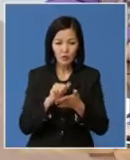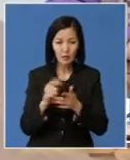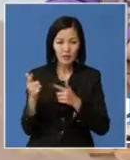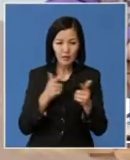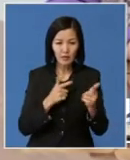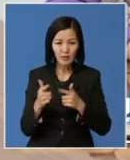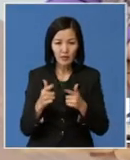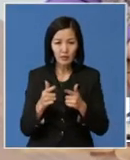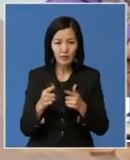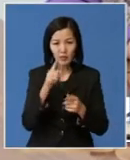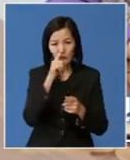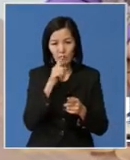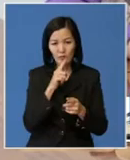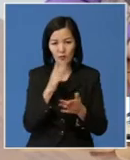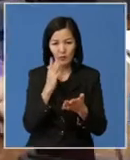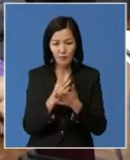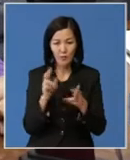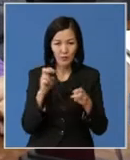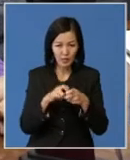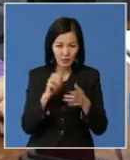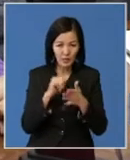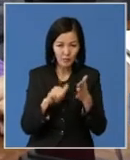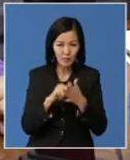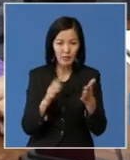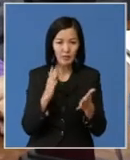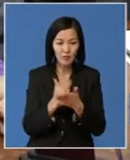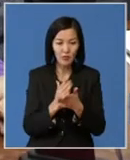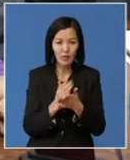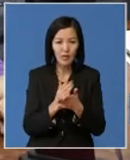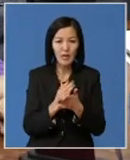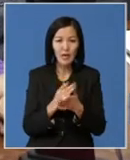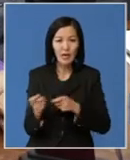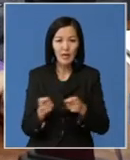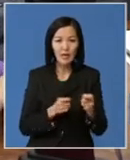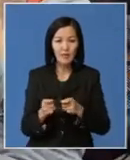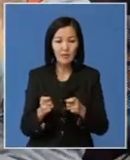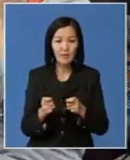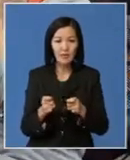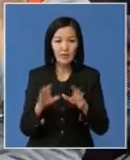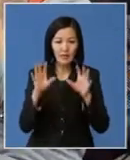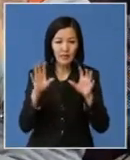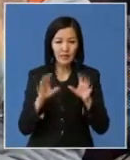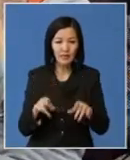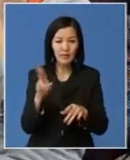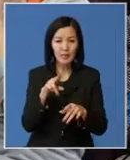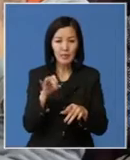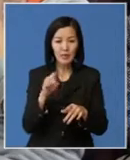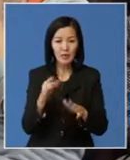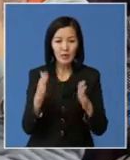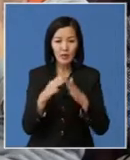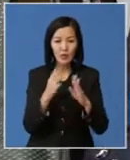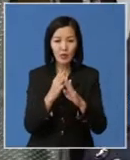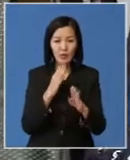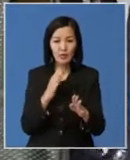барысында біраз түсініксіз жайттерде анықталыпты. Мәселен, әкімдік заңгері Анар Батқолдинова Динара Мастекованың тұрғын үй кезегіне